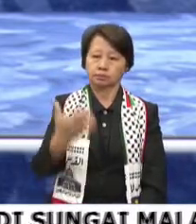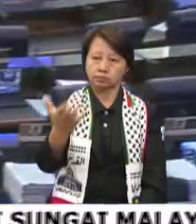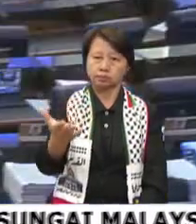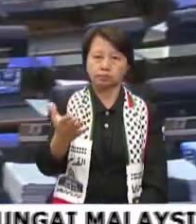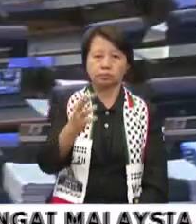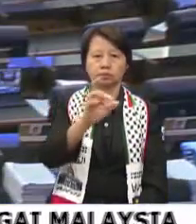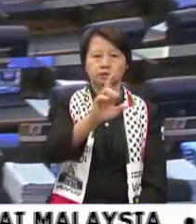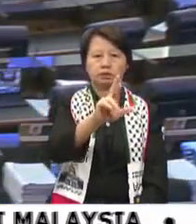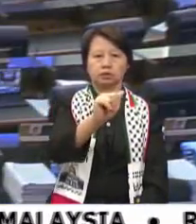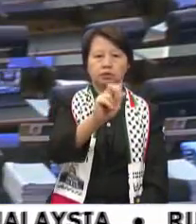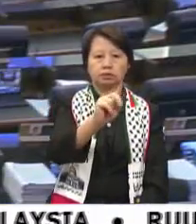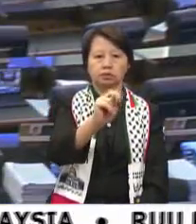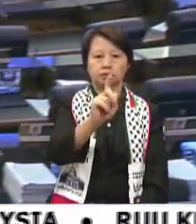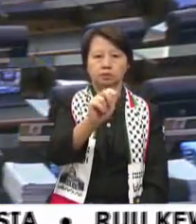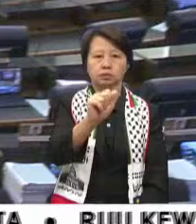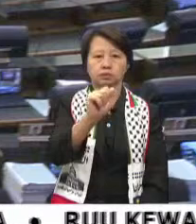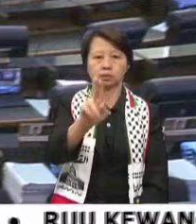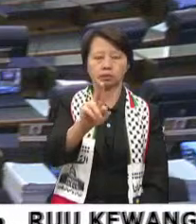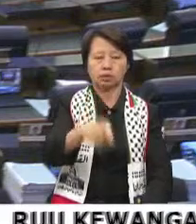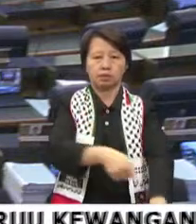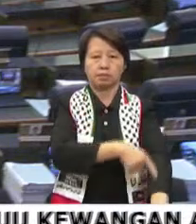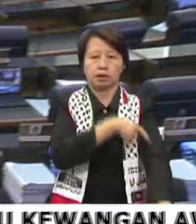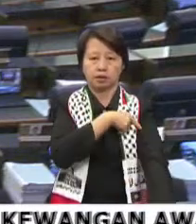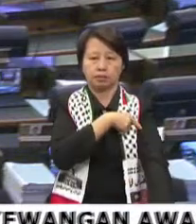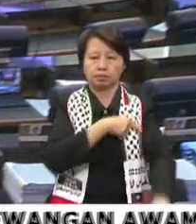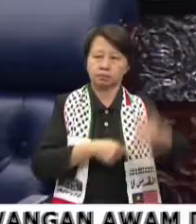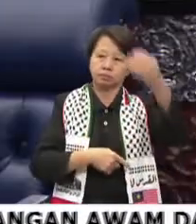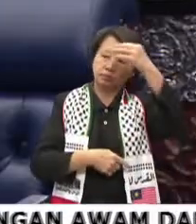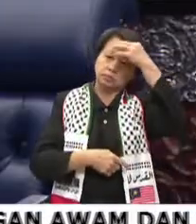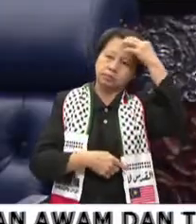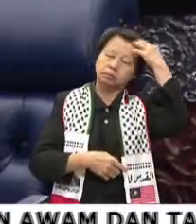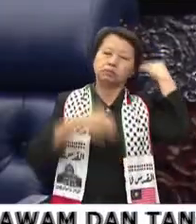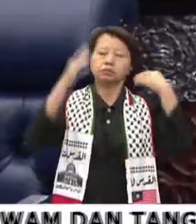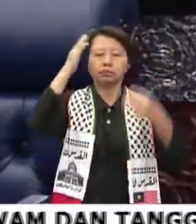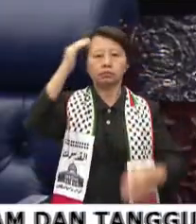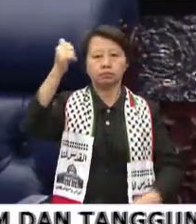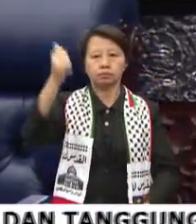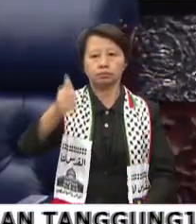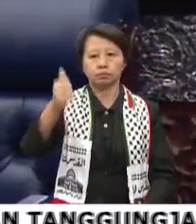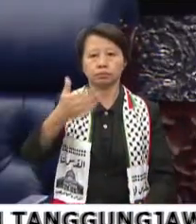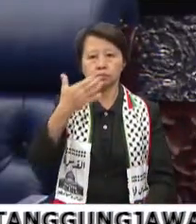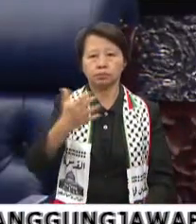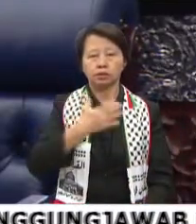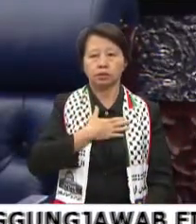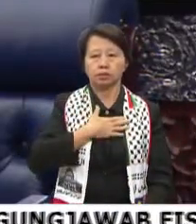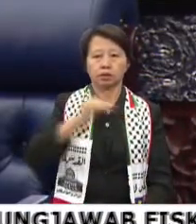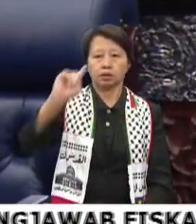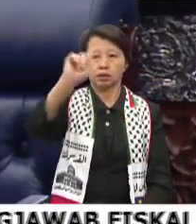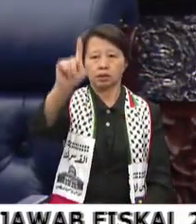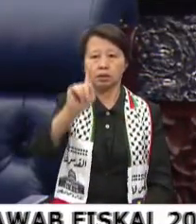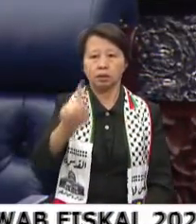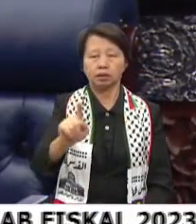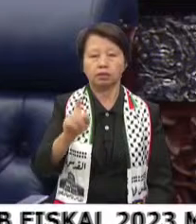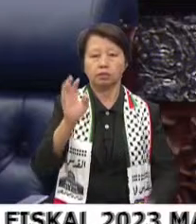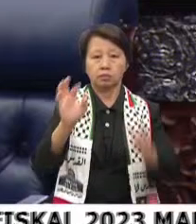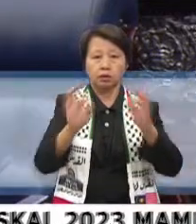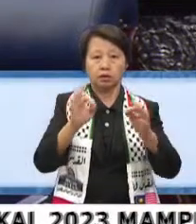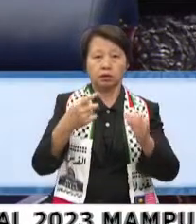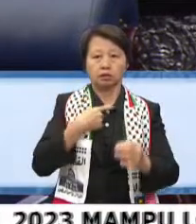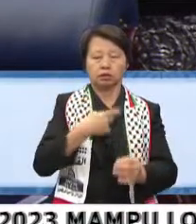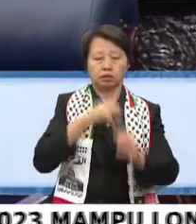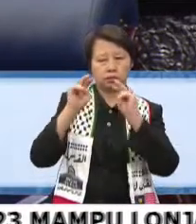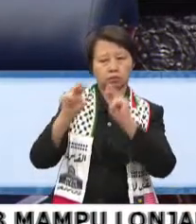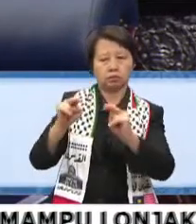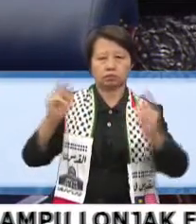rata panjang Assalamualaikum warahmatullahi wabarakatuh Terima kasih Tuan di-pertua soalan tambahan saya kalau kita lihat